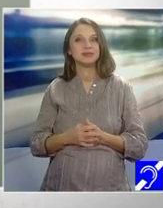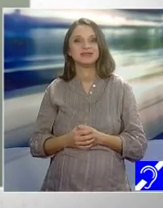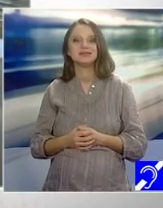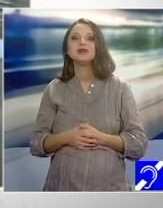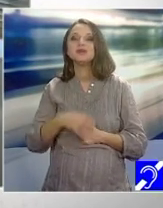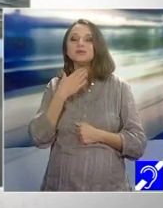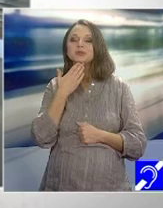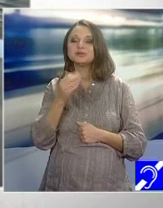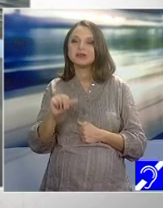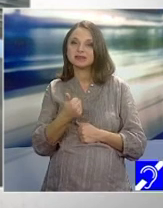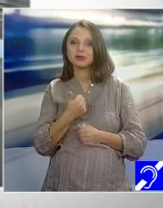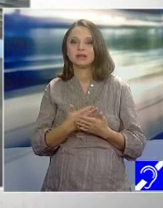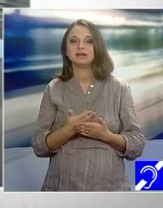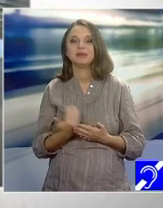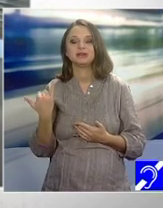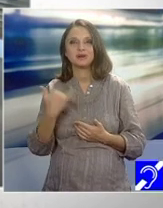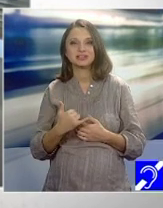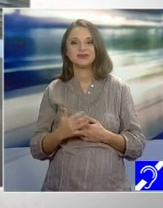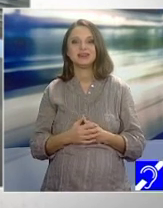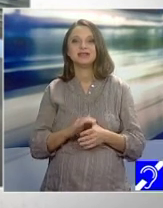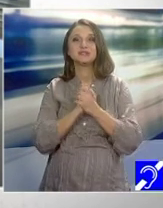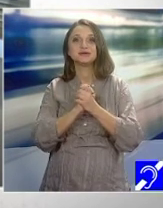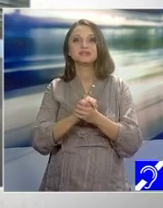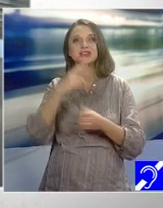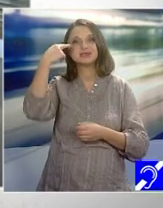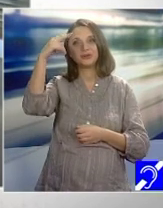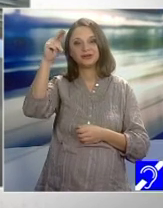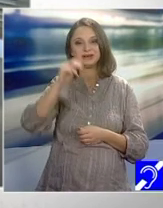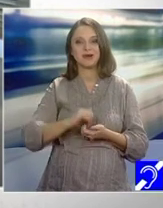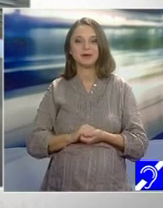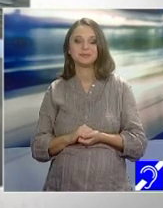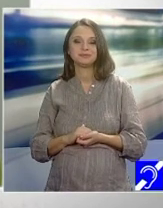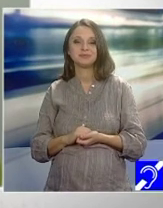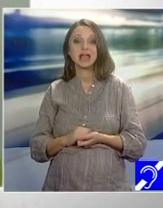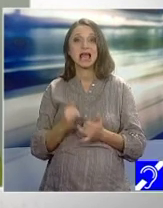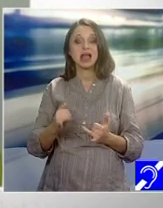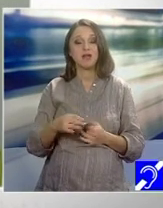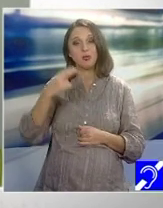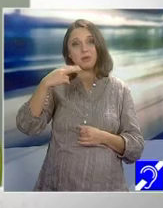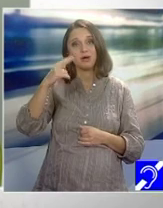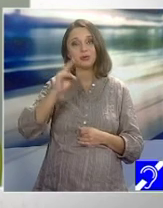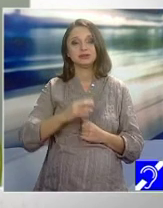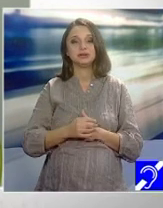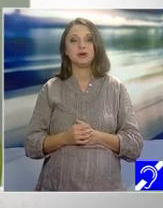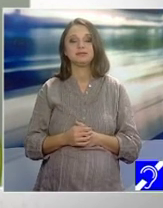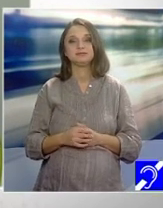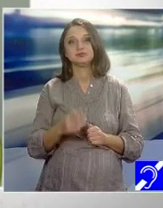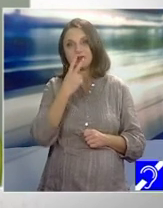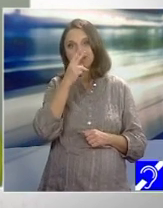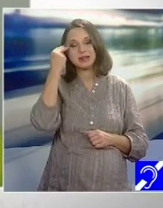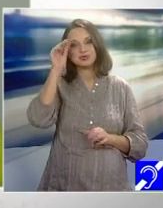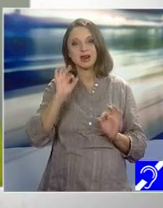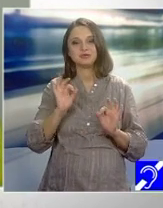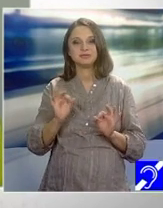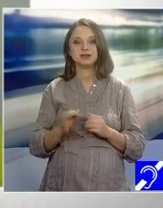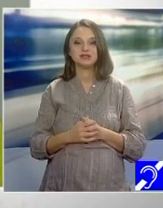pentru că ați fost astăzi alături de noi. Mult succes în continuare. Vă mulțumim și noi. Mergem acum, doamnelor, domnilor, mai departe. Urmărim jurnal